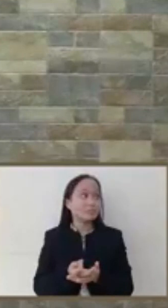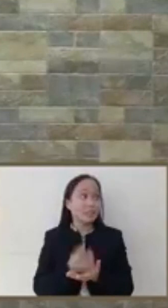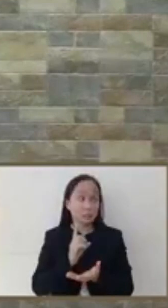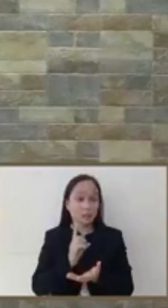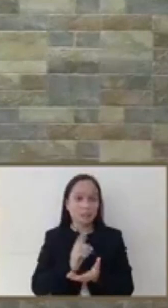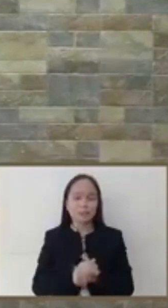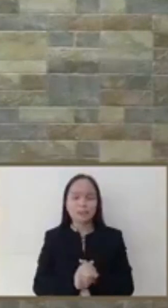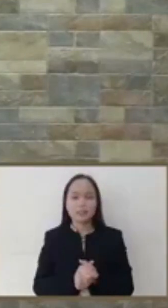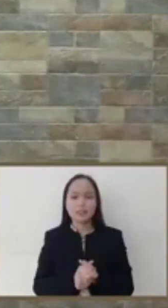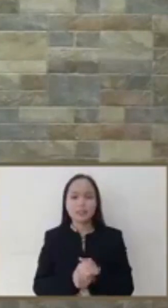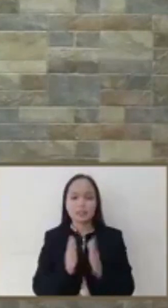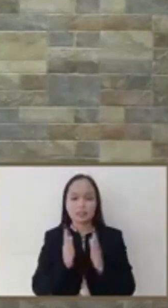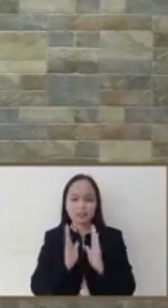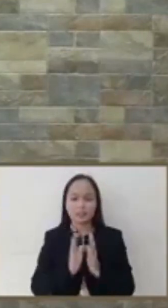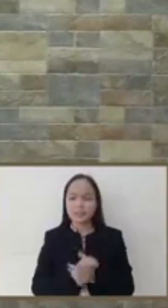Medyo